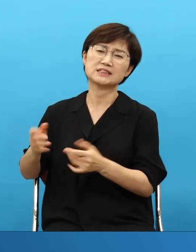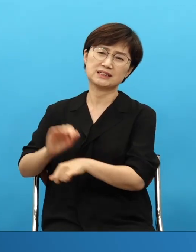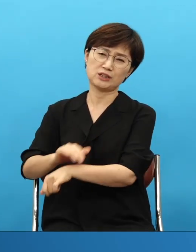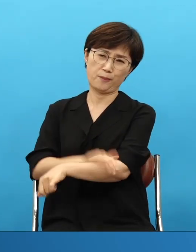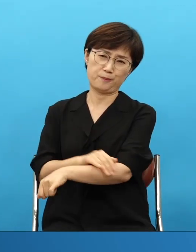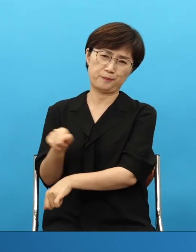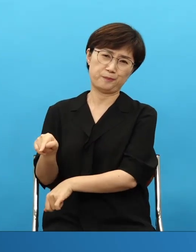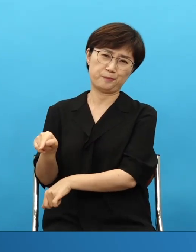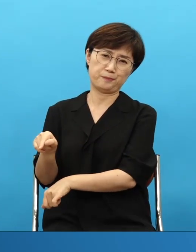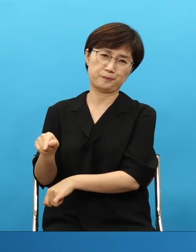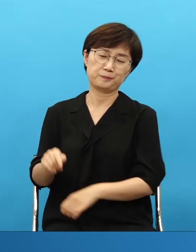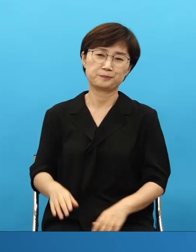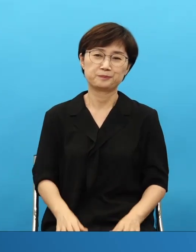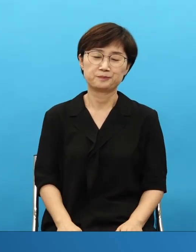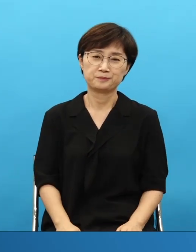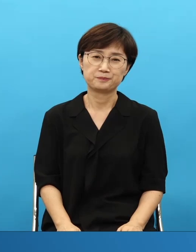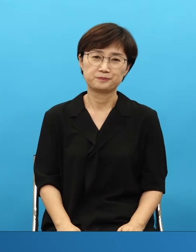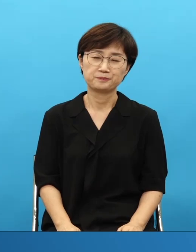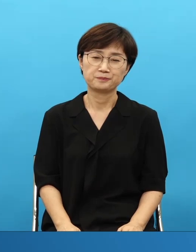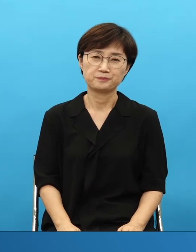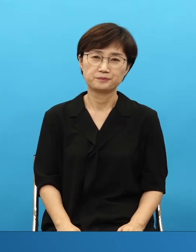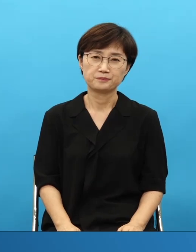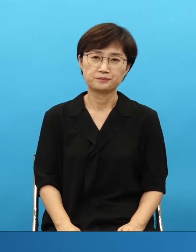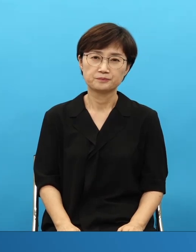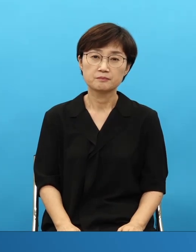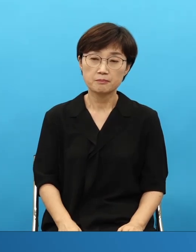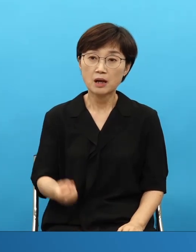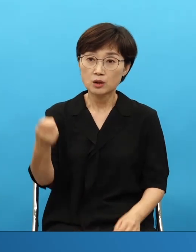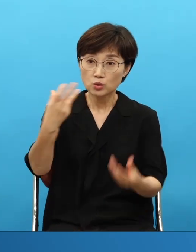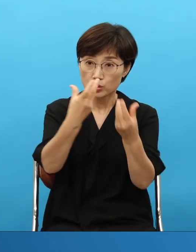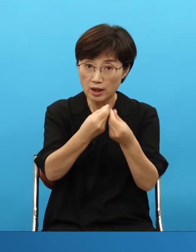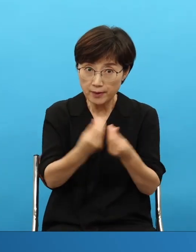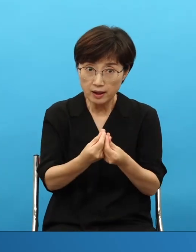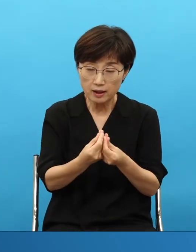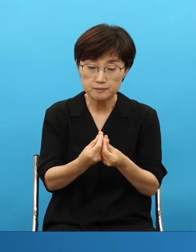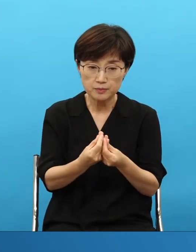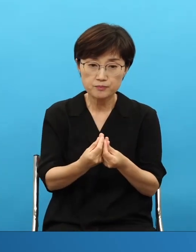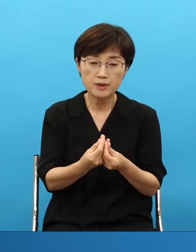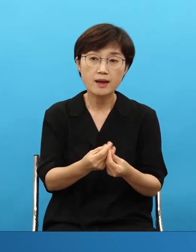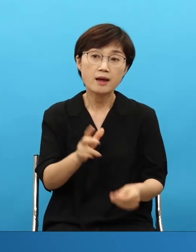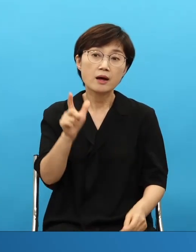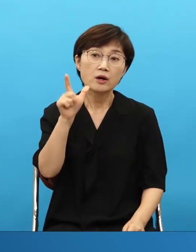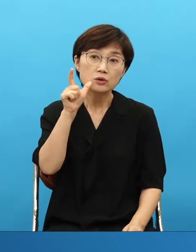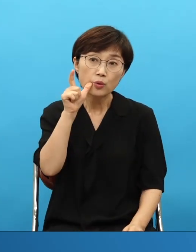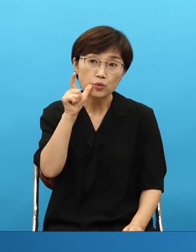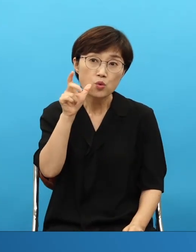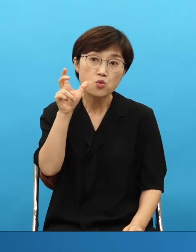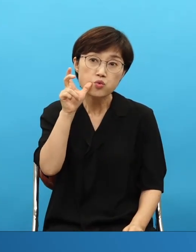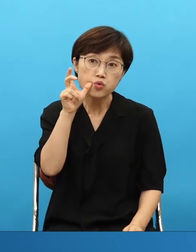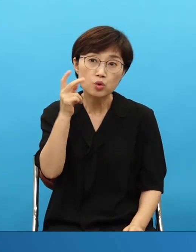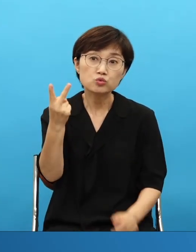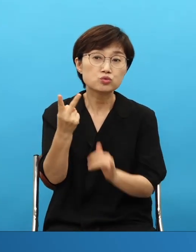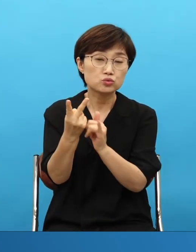다시 얘기해 보겠습니다. 我再说一遍。 여호수아 갈렙이 훌륭한 군인이었습니다.